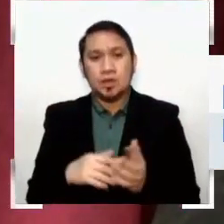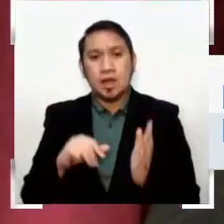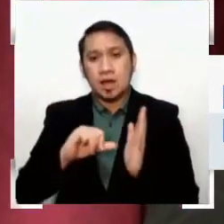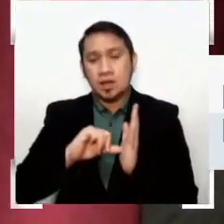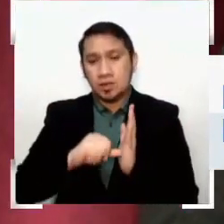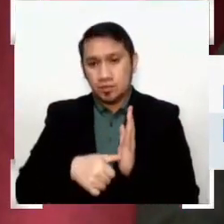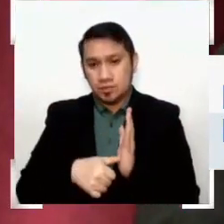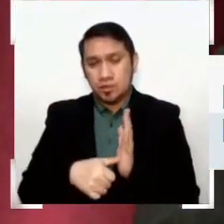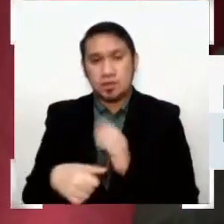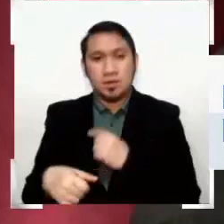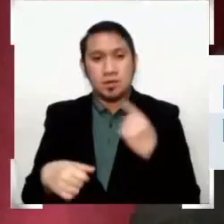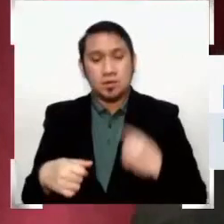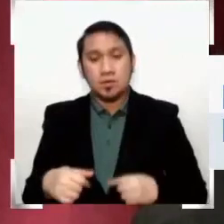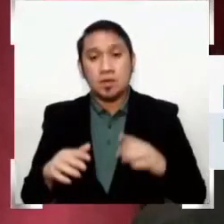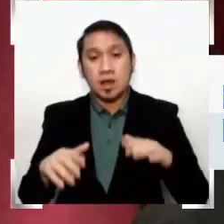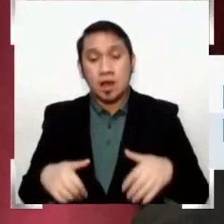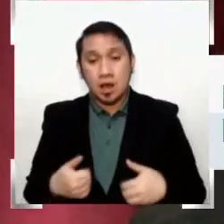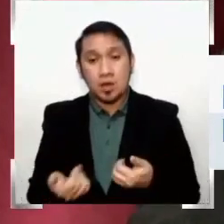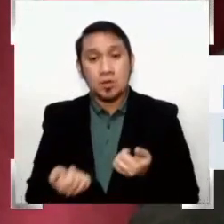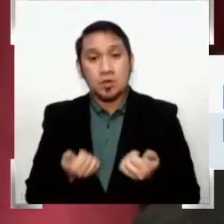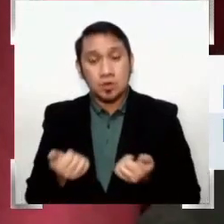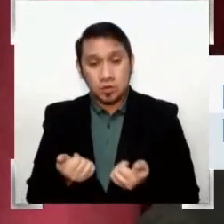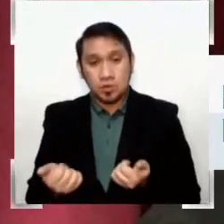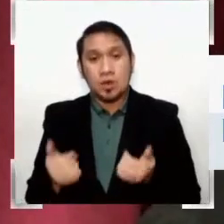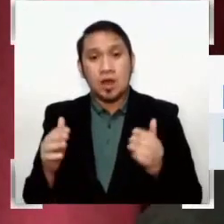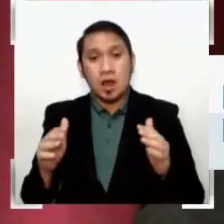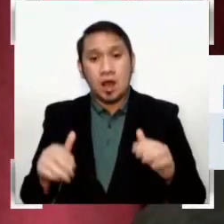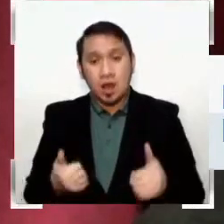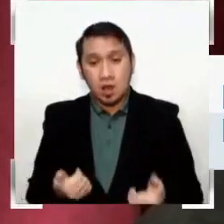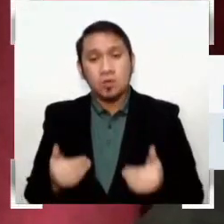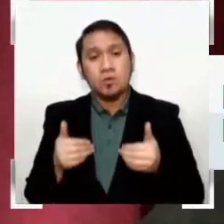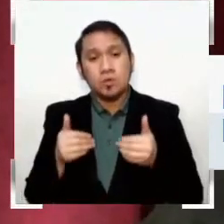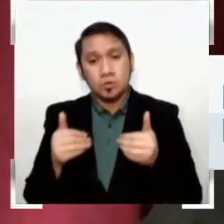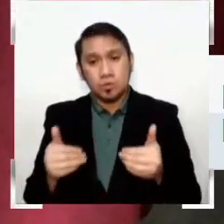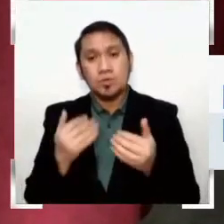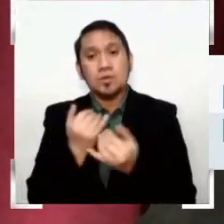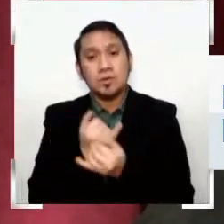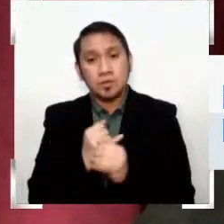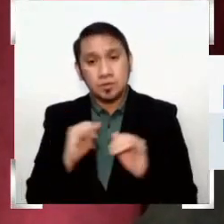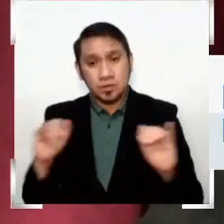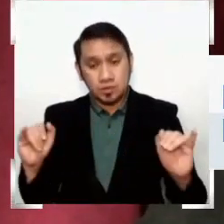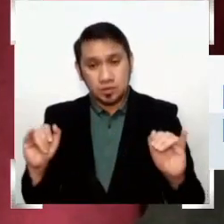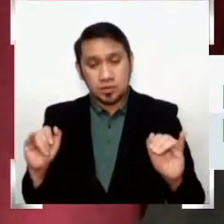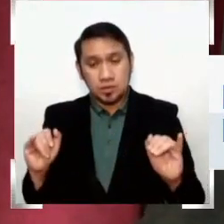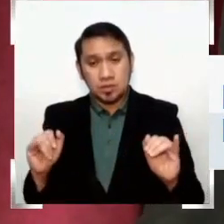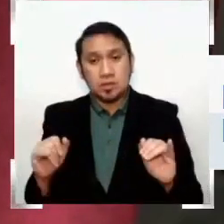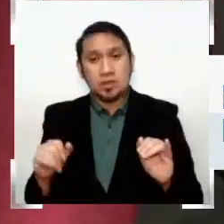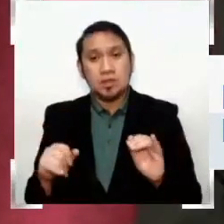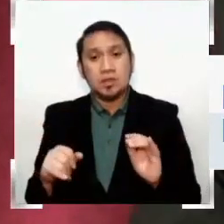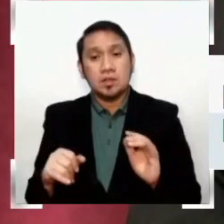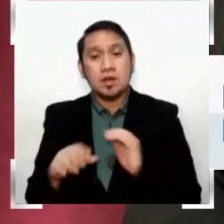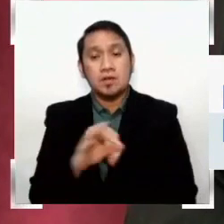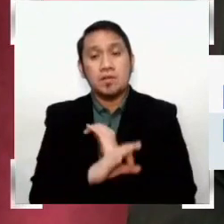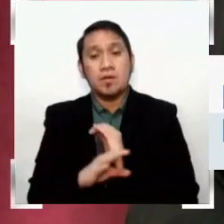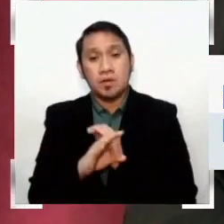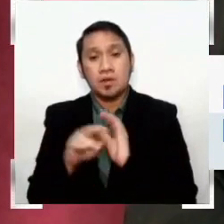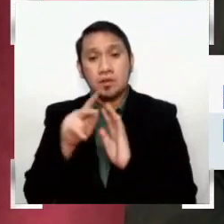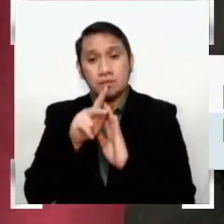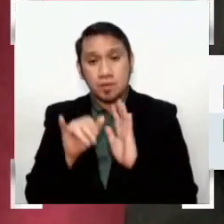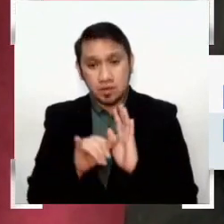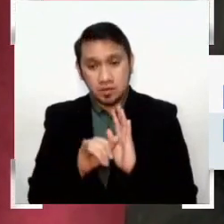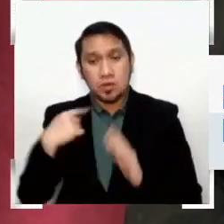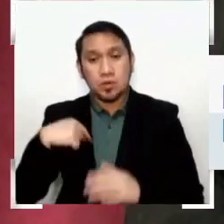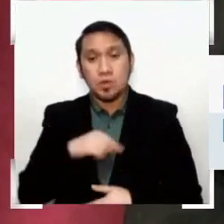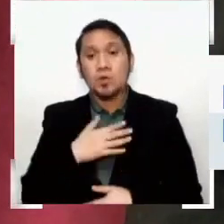how my administration intends to pursue an independent foreign policy, that we are more than willing to